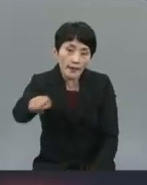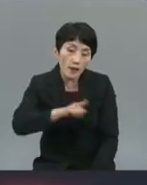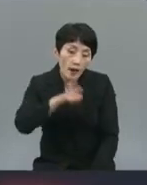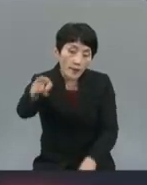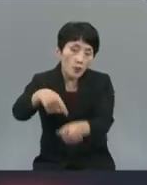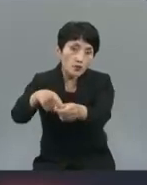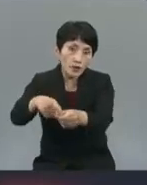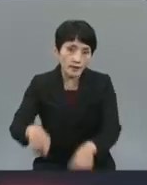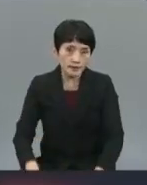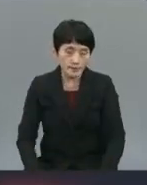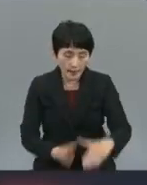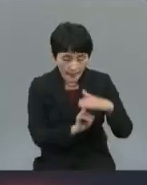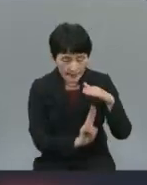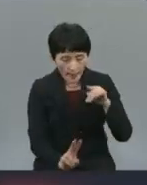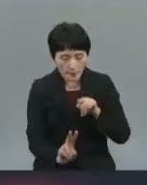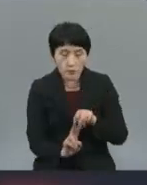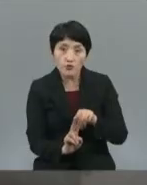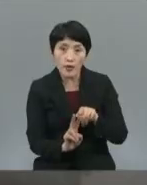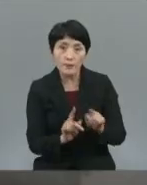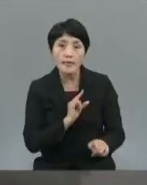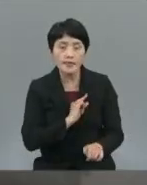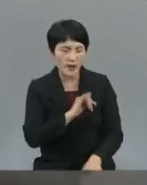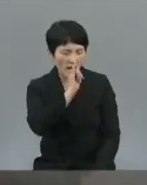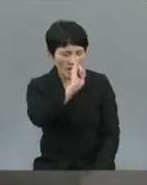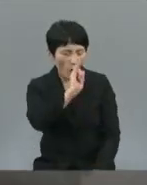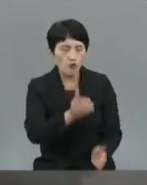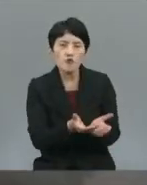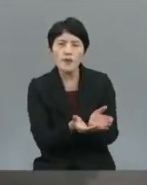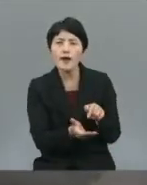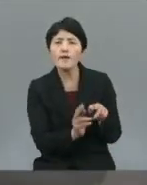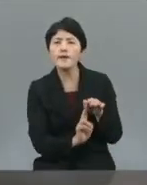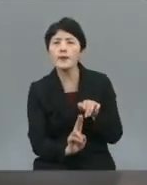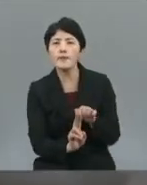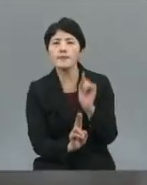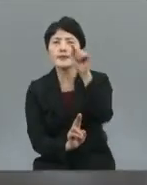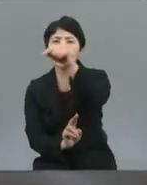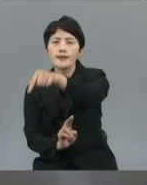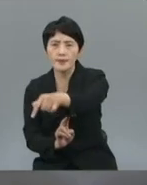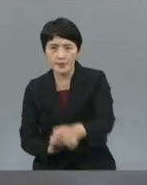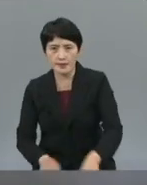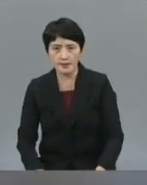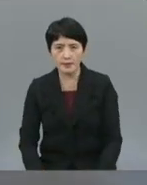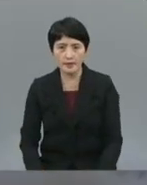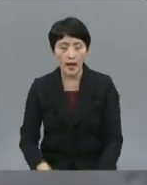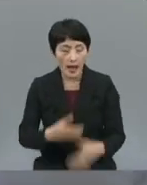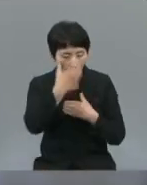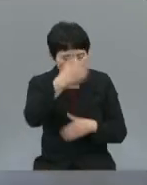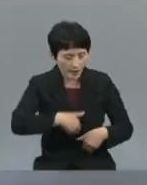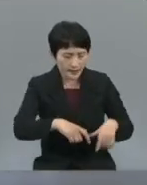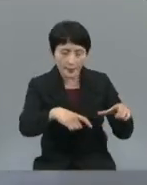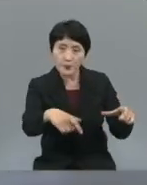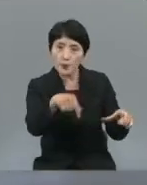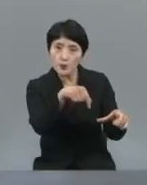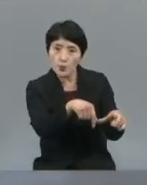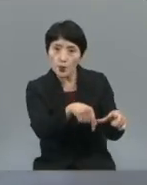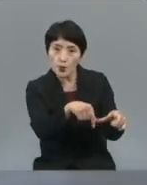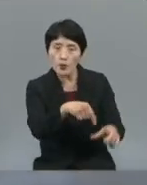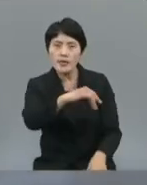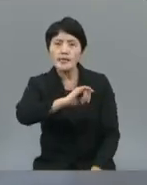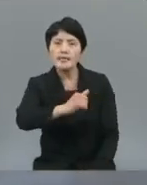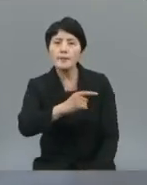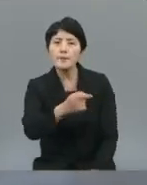韓国軍は発表が1日遅れとなった理由を説明するとともに北韓の発表内容について